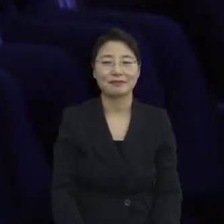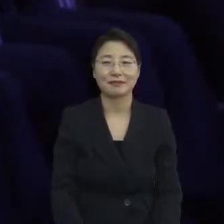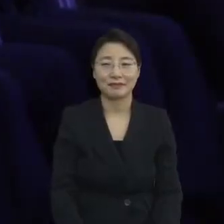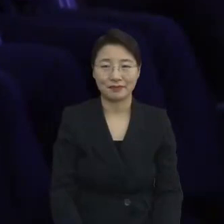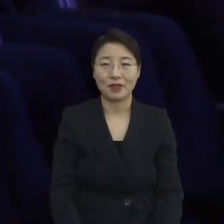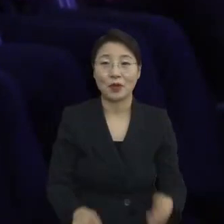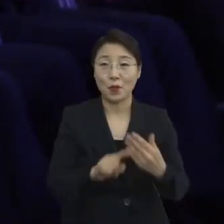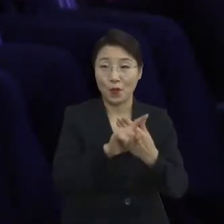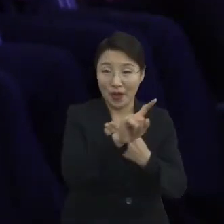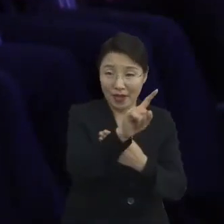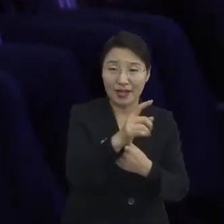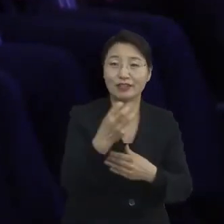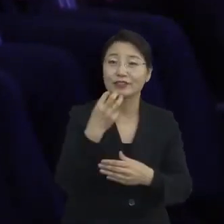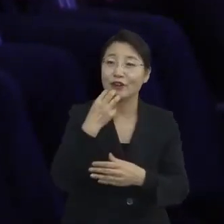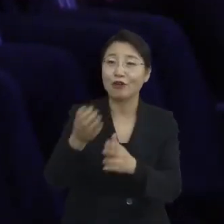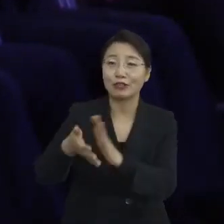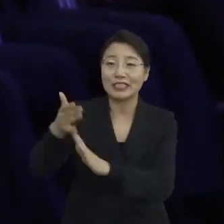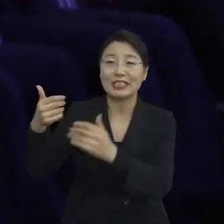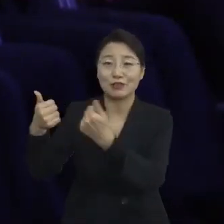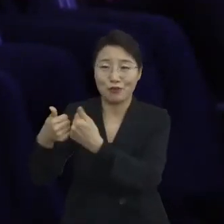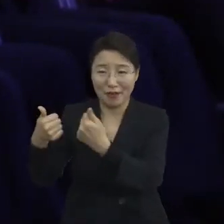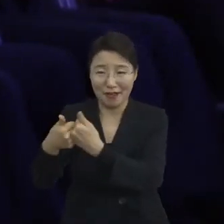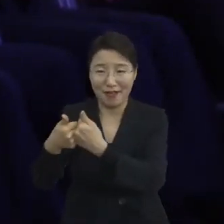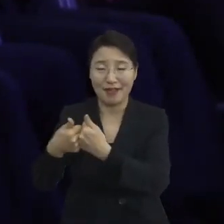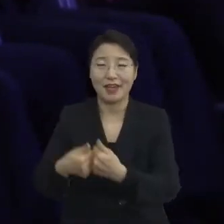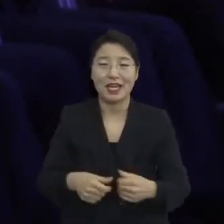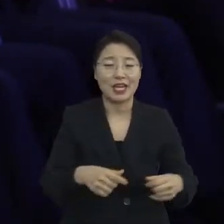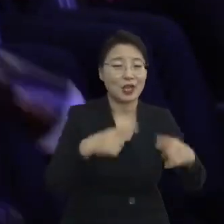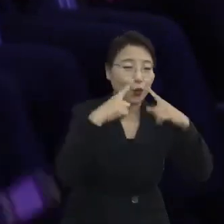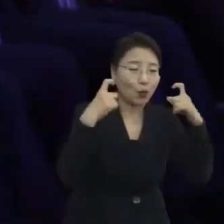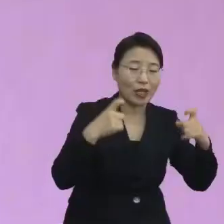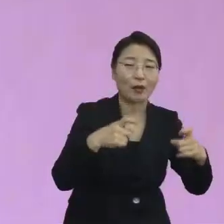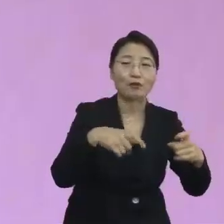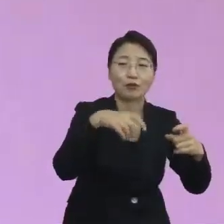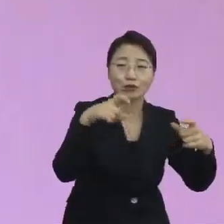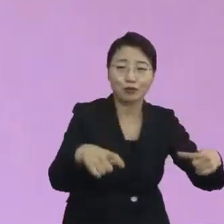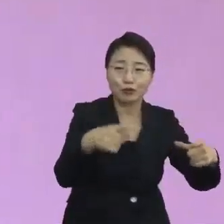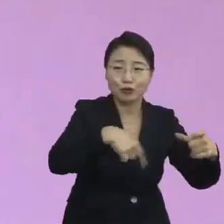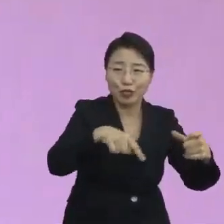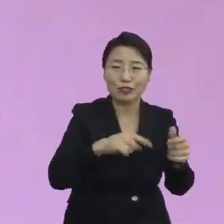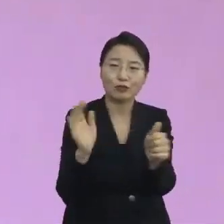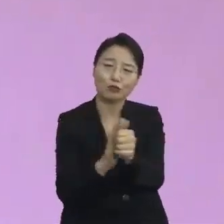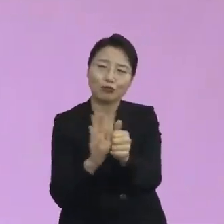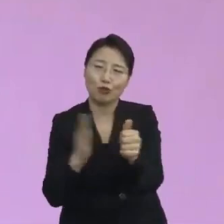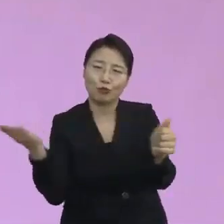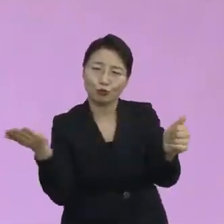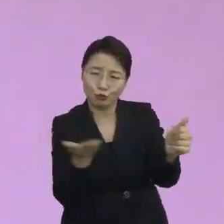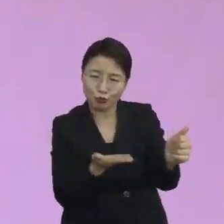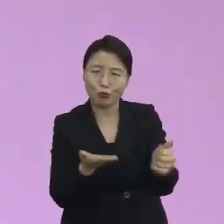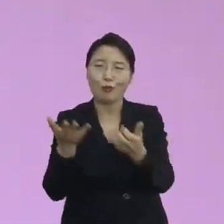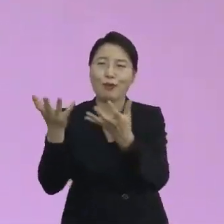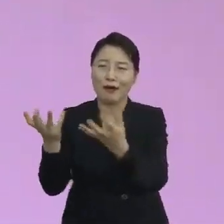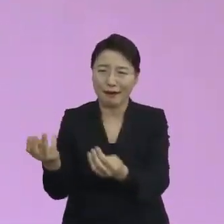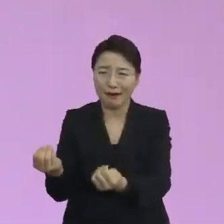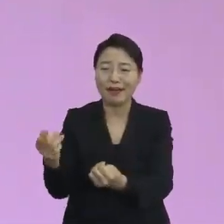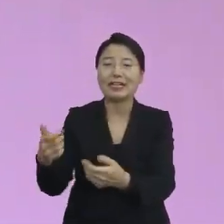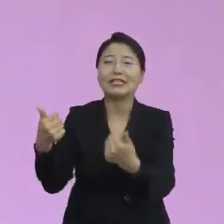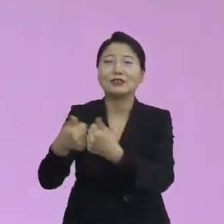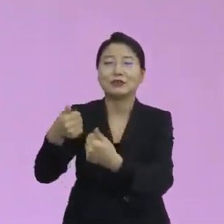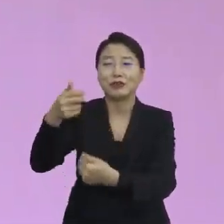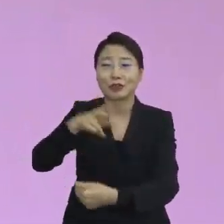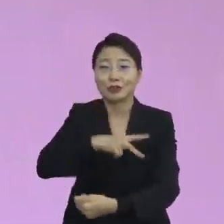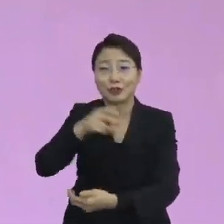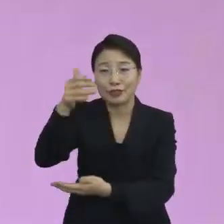그 밖에도 서울시의회에서 동대문구를 위해 많은 지원을 해주시는 우리 이병윤 의원님,